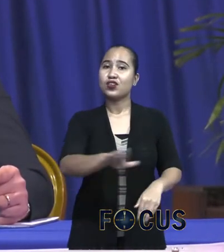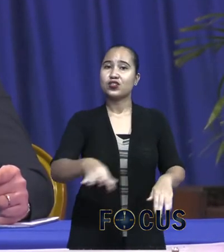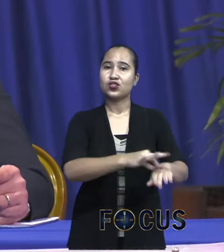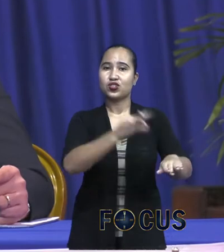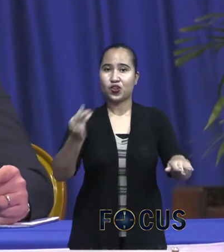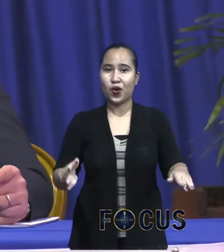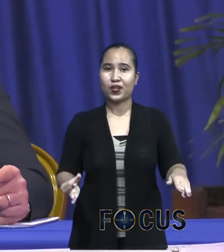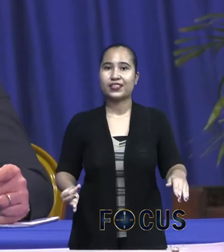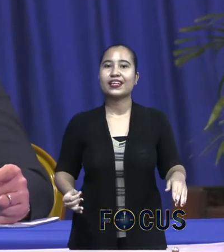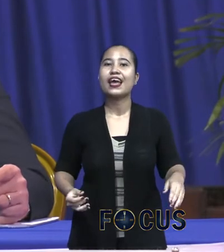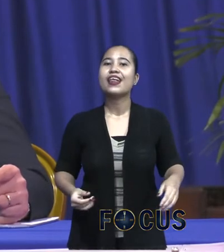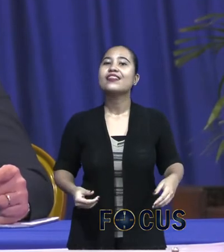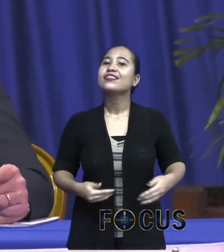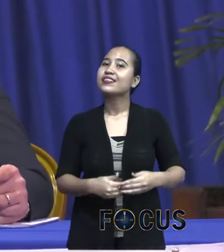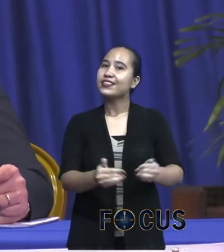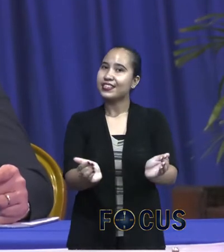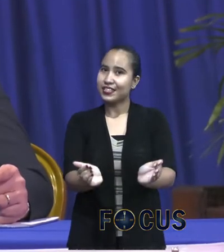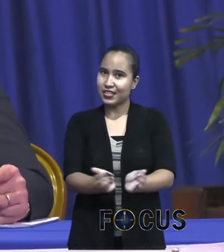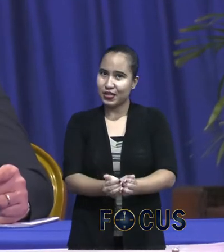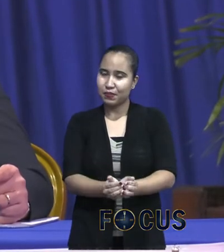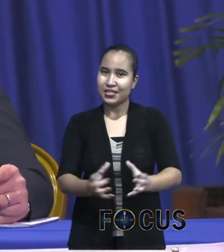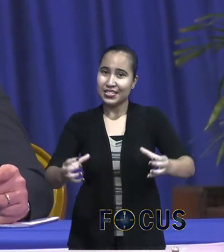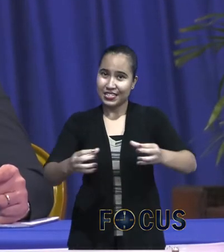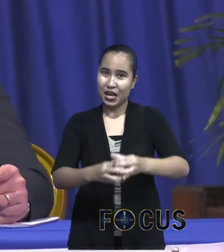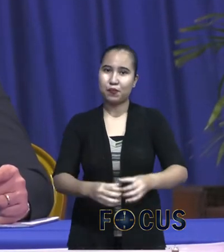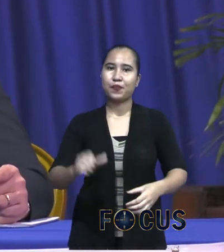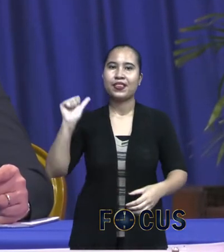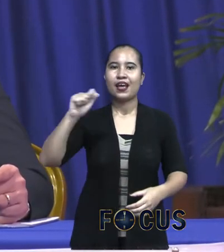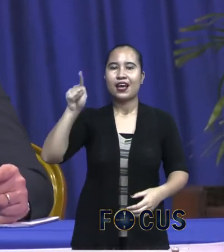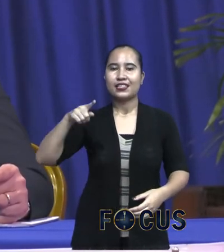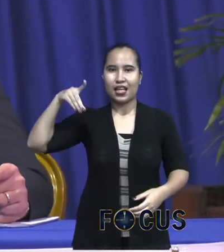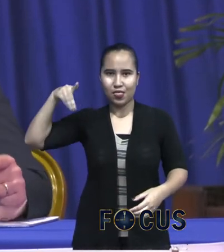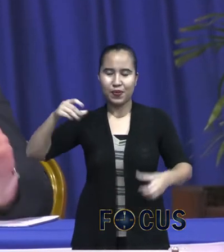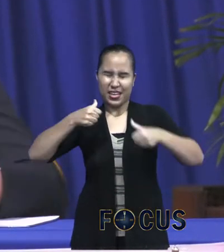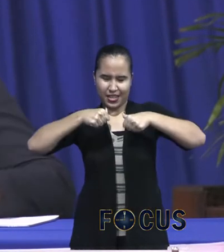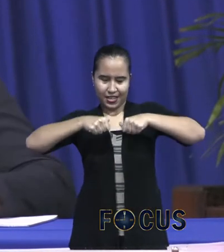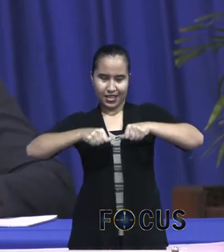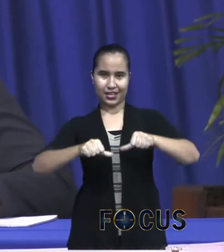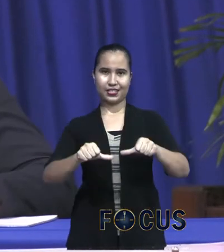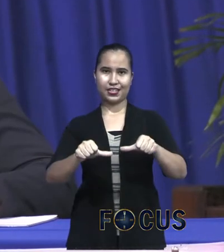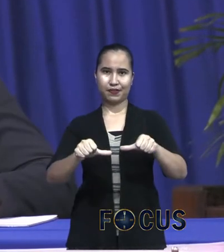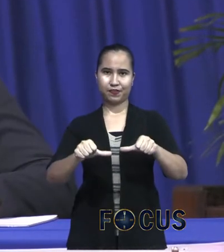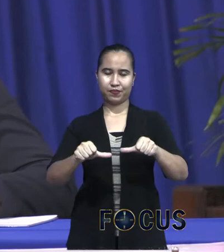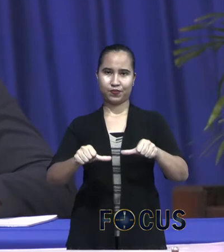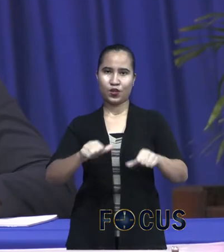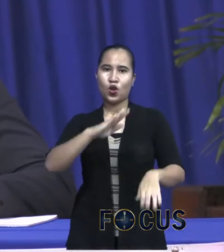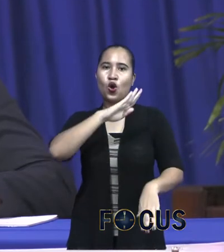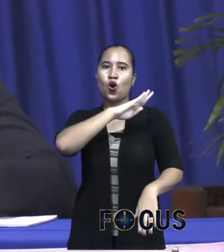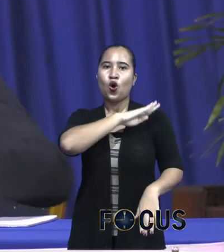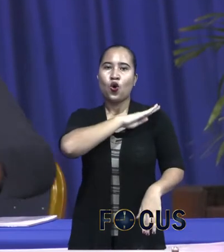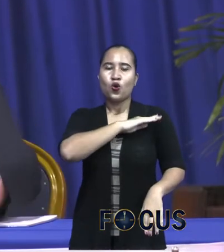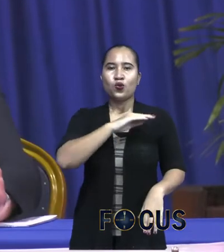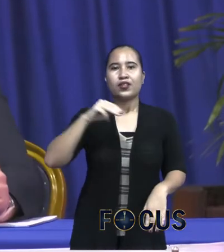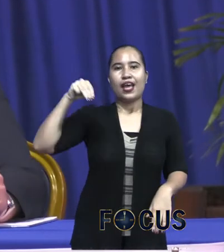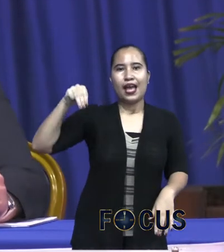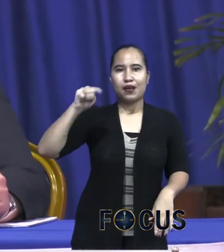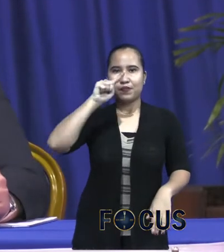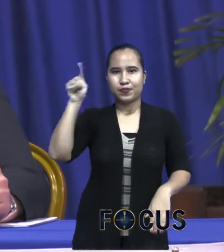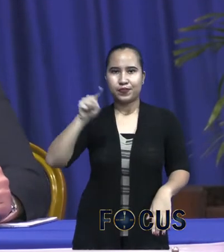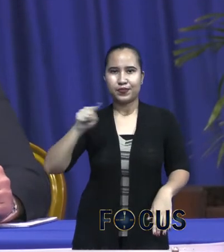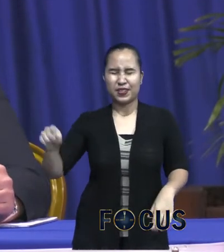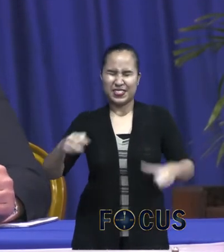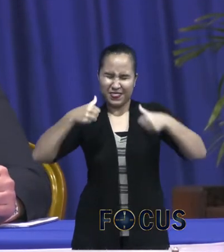volksgezondheidsteam met het crisisteam van het Academisch Ziekenhuis aangescherpt. Ook de medische zending treft